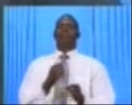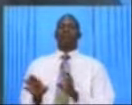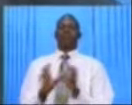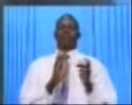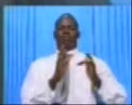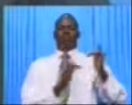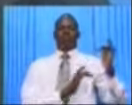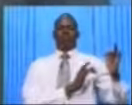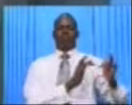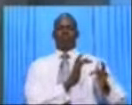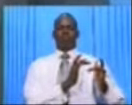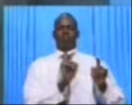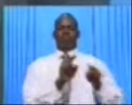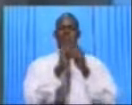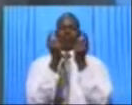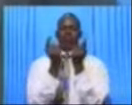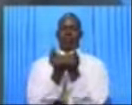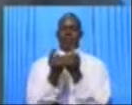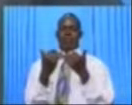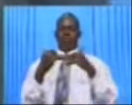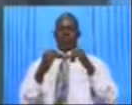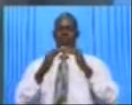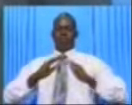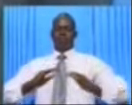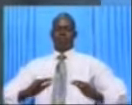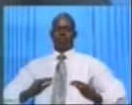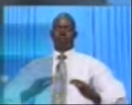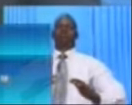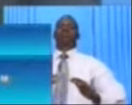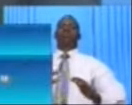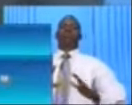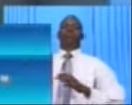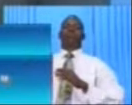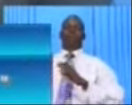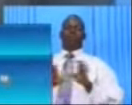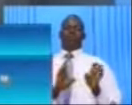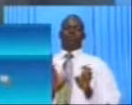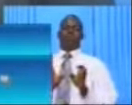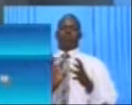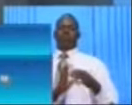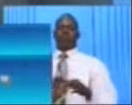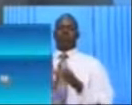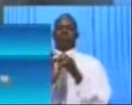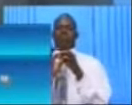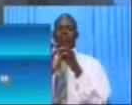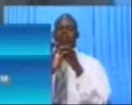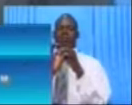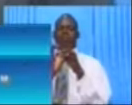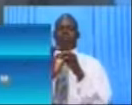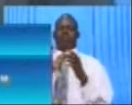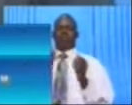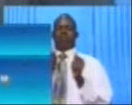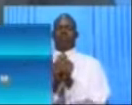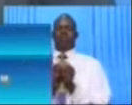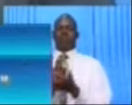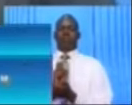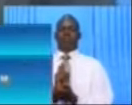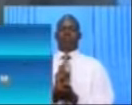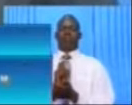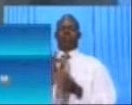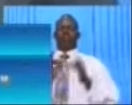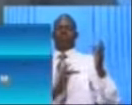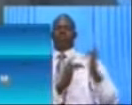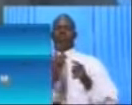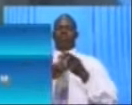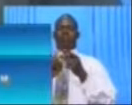grâce au groupement des industriels, parce qu'on a fait ça effectivement en partenariat et avec eux. Et grâce à